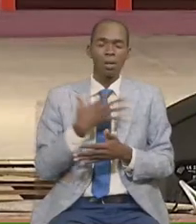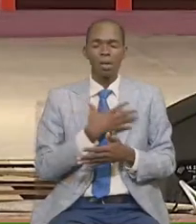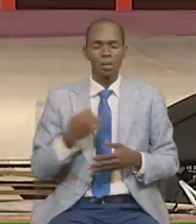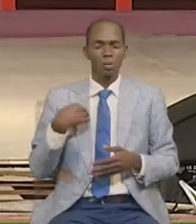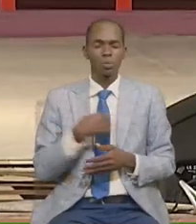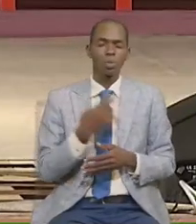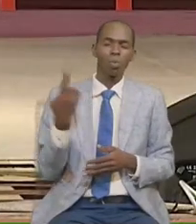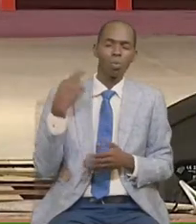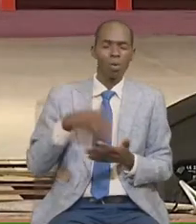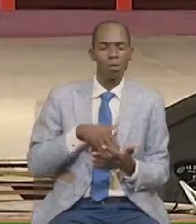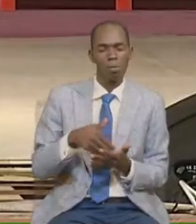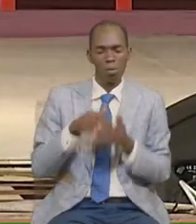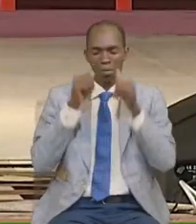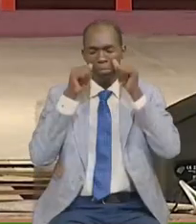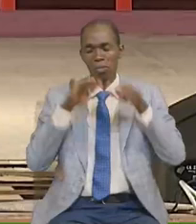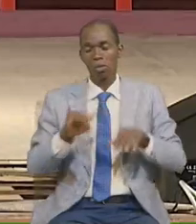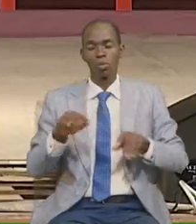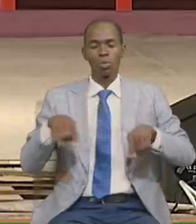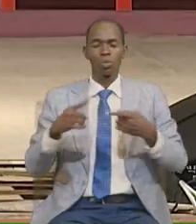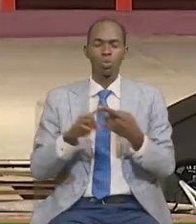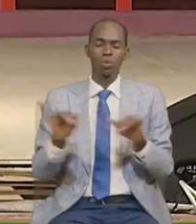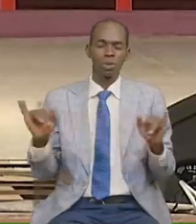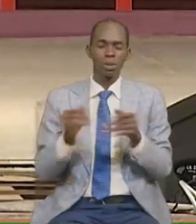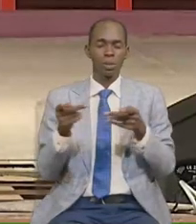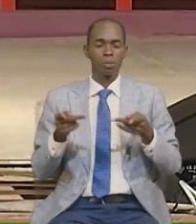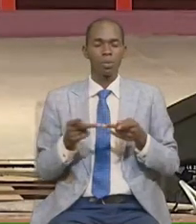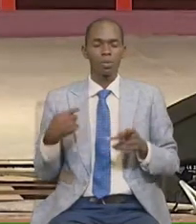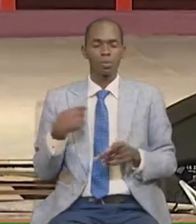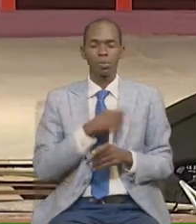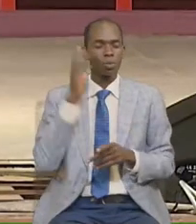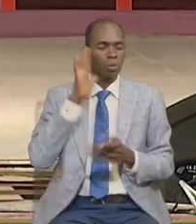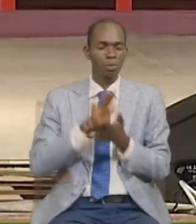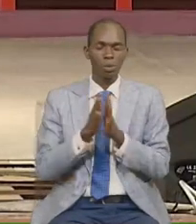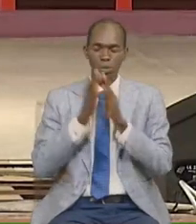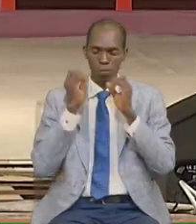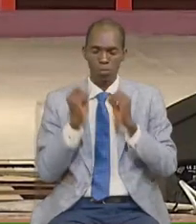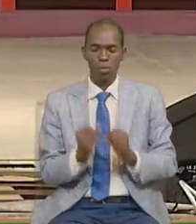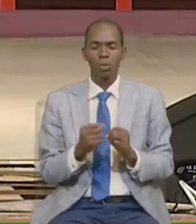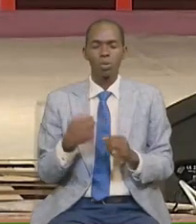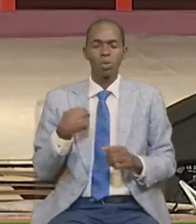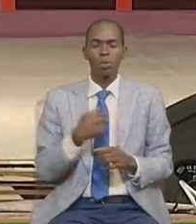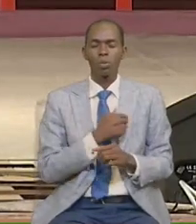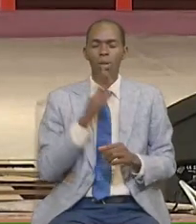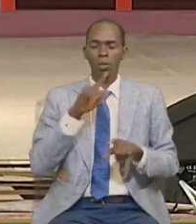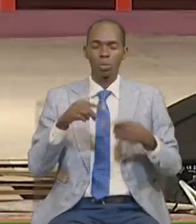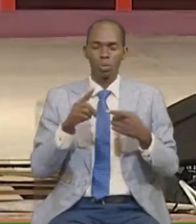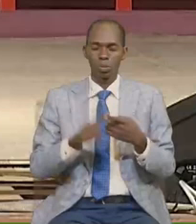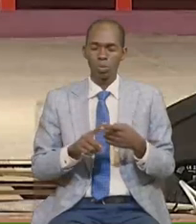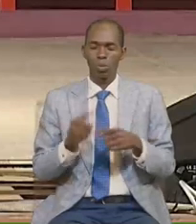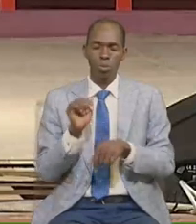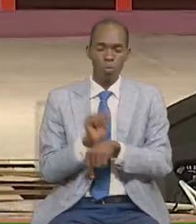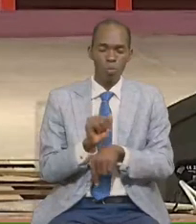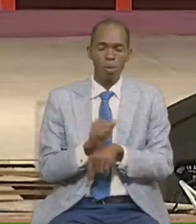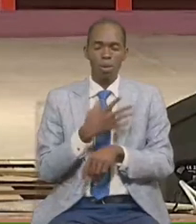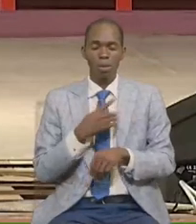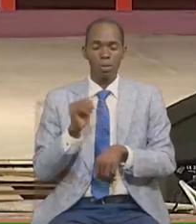fatigués, nous irons dans ces mêmes endroits et nous serons forts. Nous allons marcher et ce